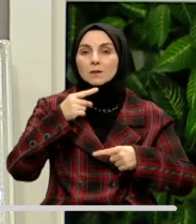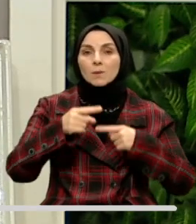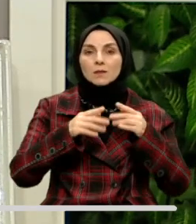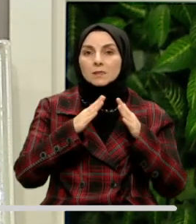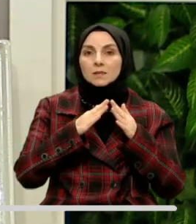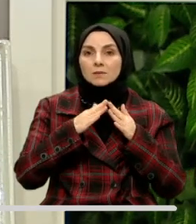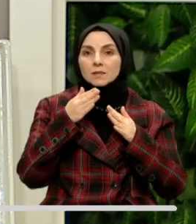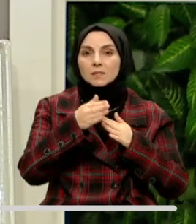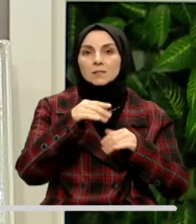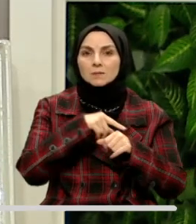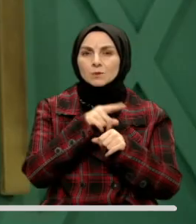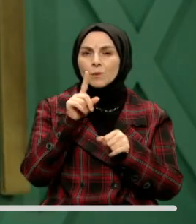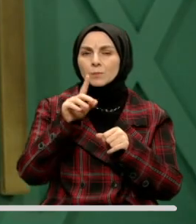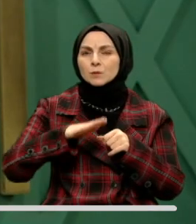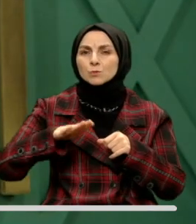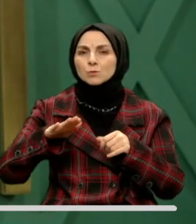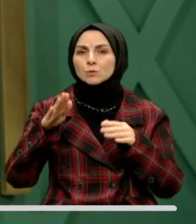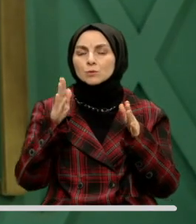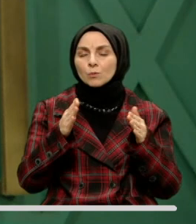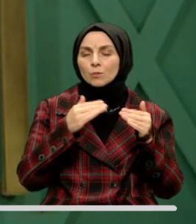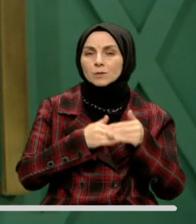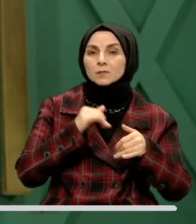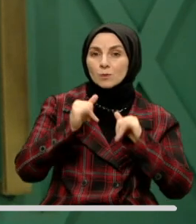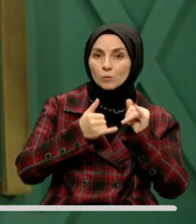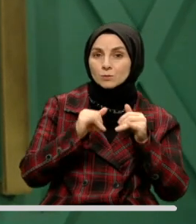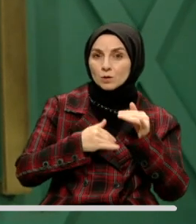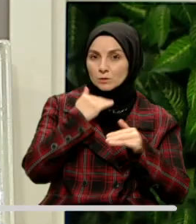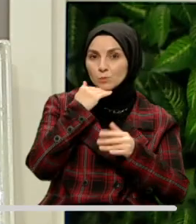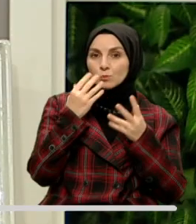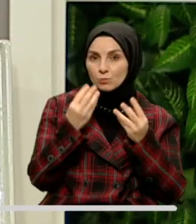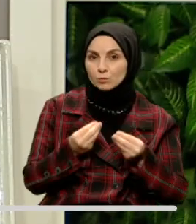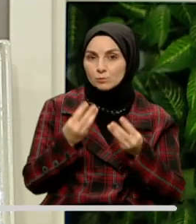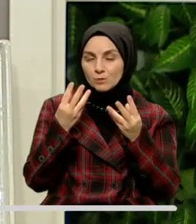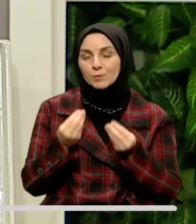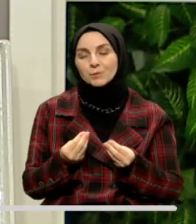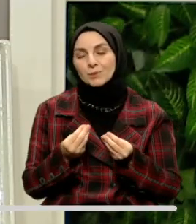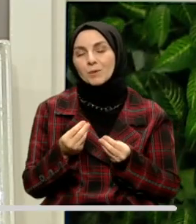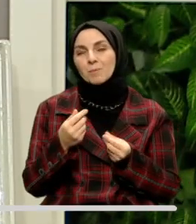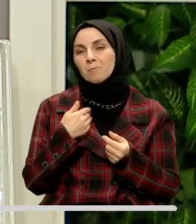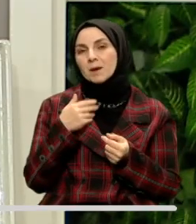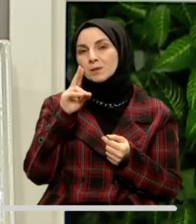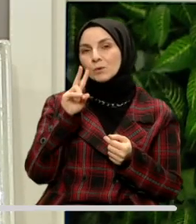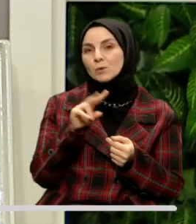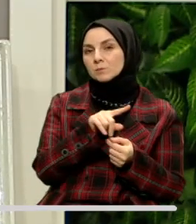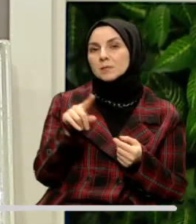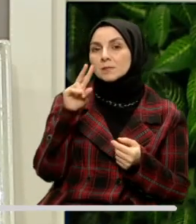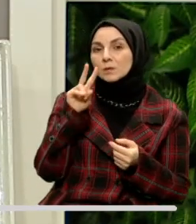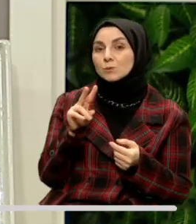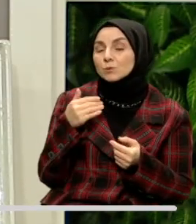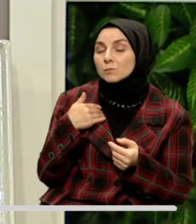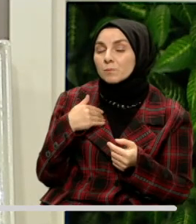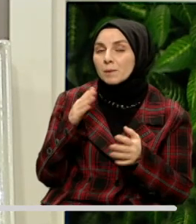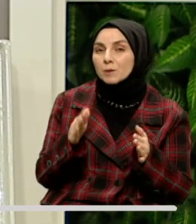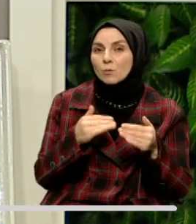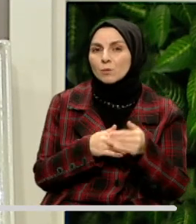bir çocuğun odası tamamen oyuncak dolu olur mu? Oluyor. Ben görüyorum gerçekten. Siz de görüyorsunuzdur. İnanın yani ben bile odaya girsem